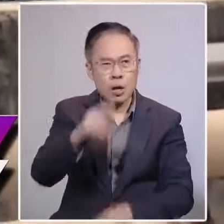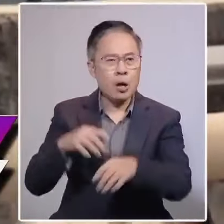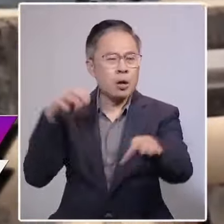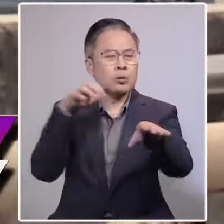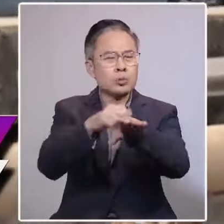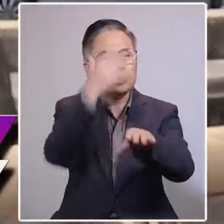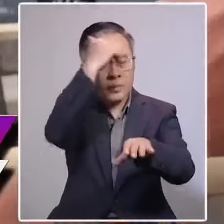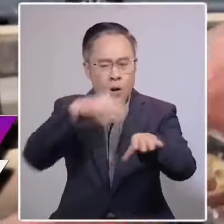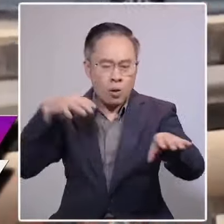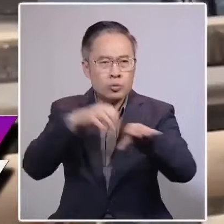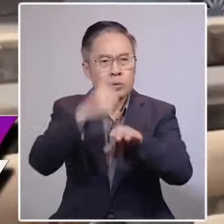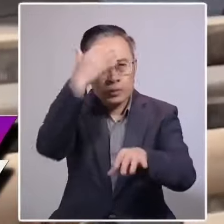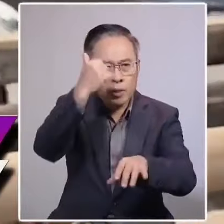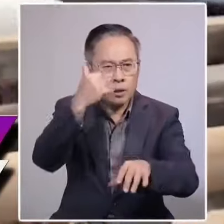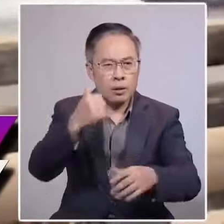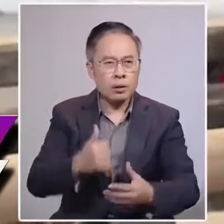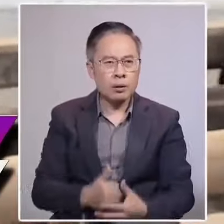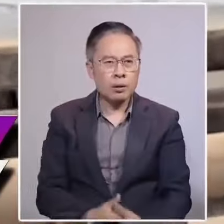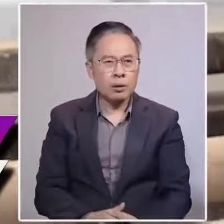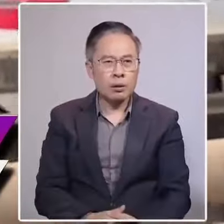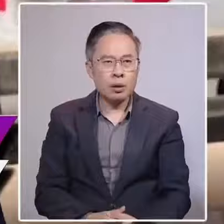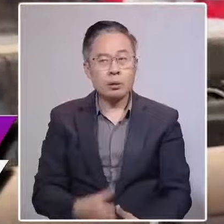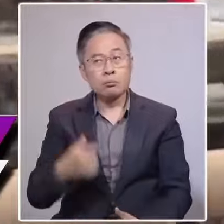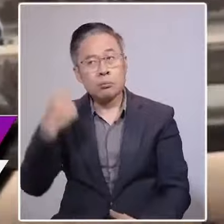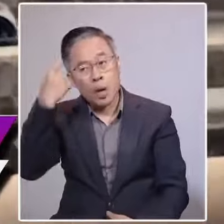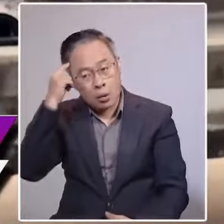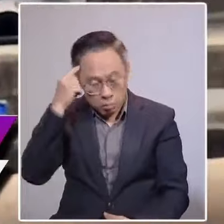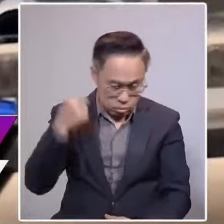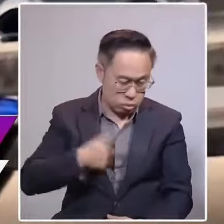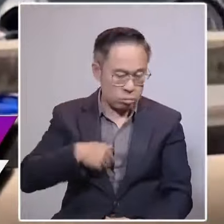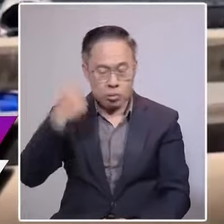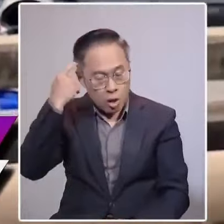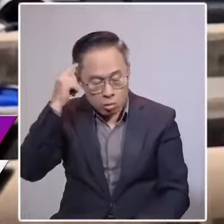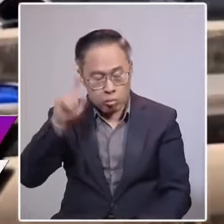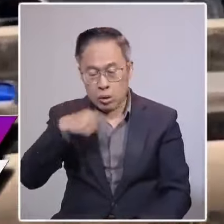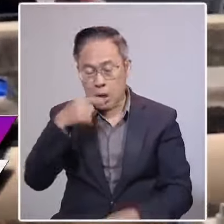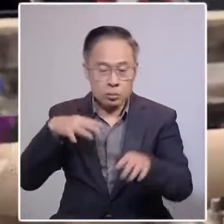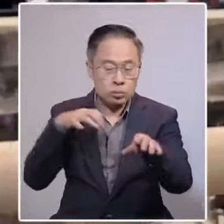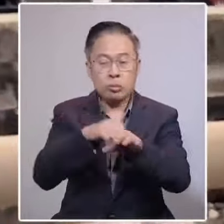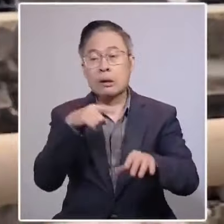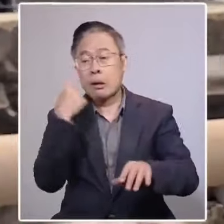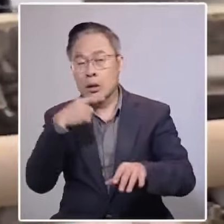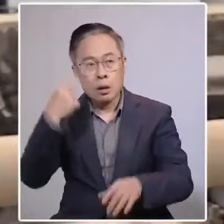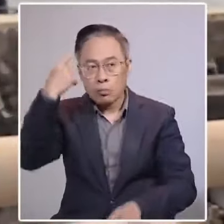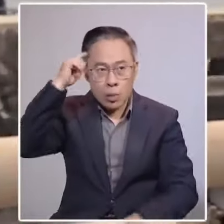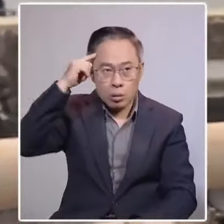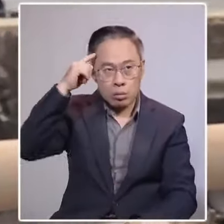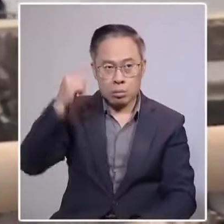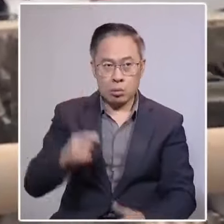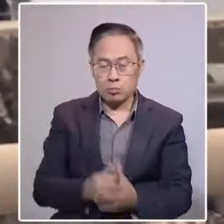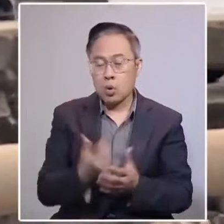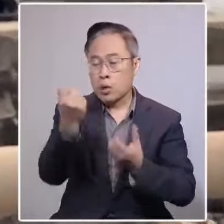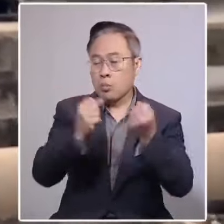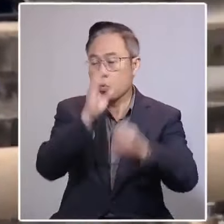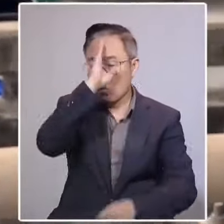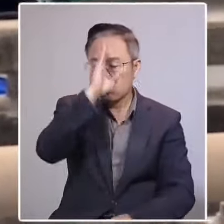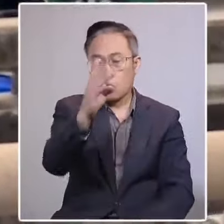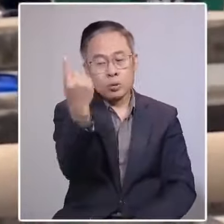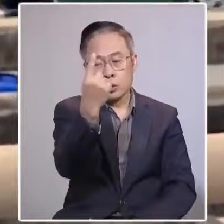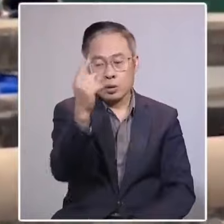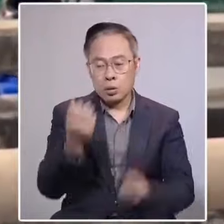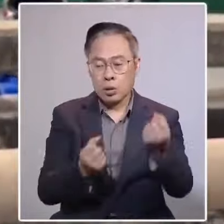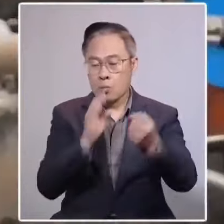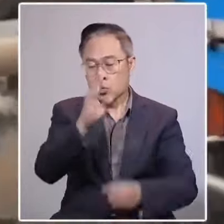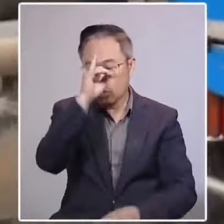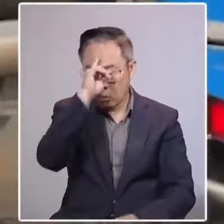น่ะผมหายผมมาชนผมมาไม่รู้เหรออดื่มมาป่ะนิดหน่อยนะอ